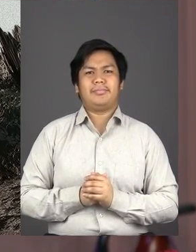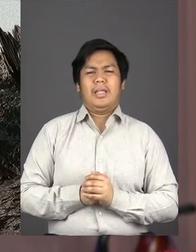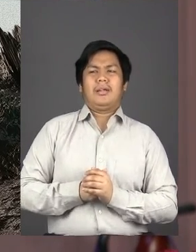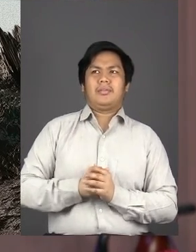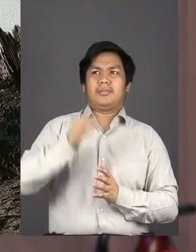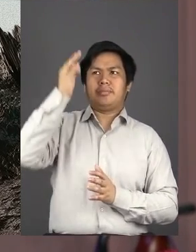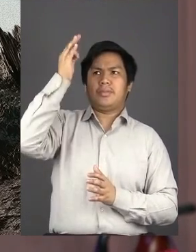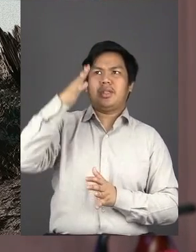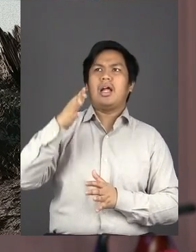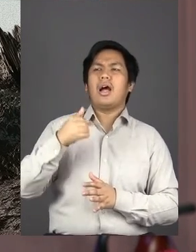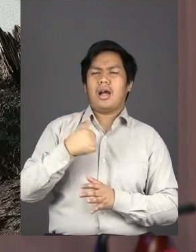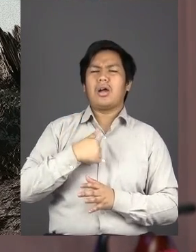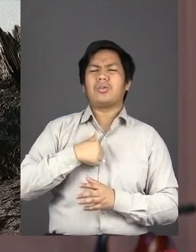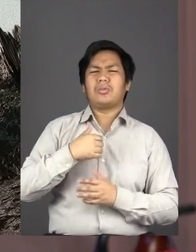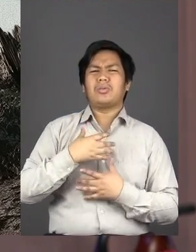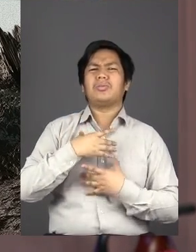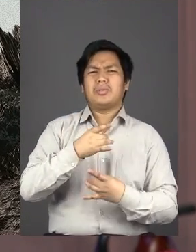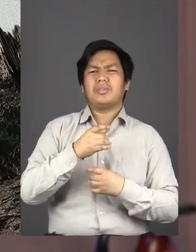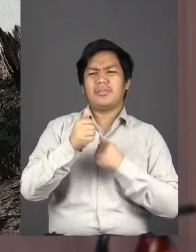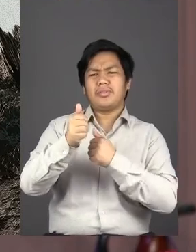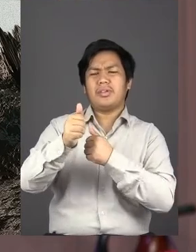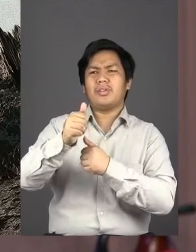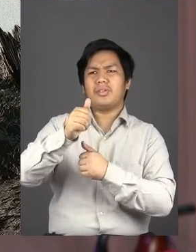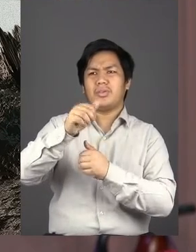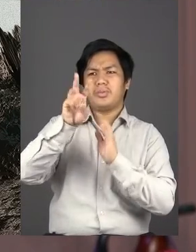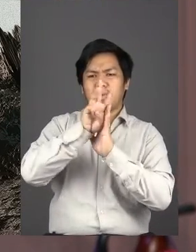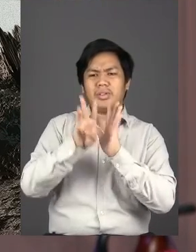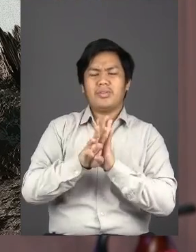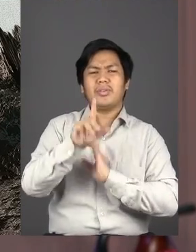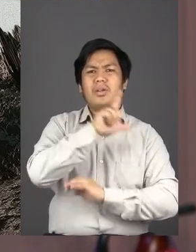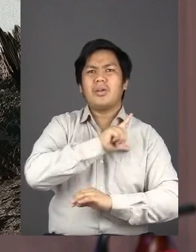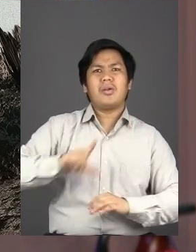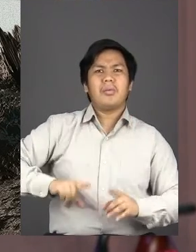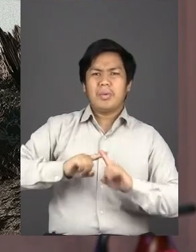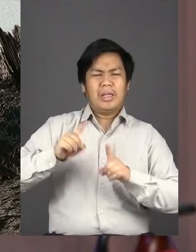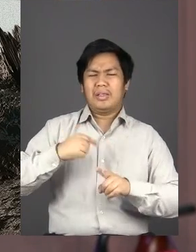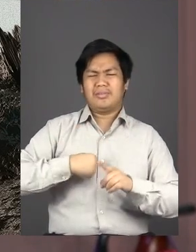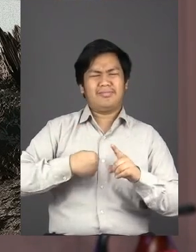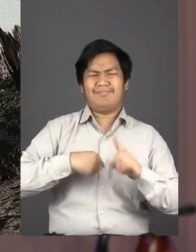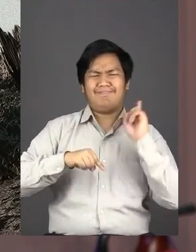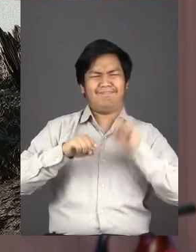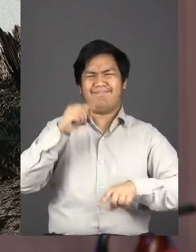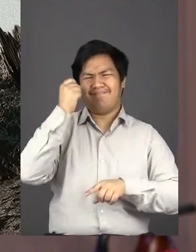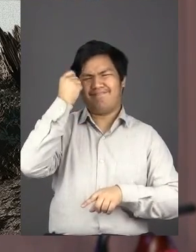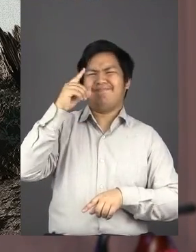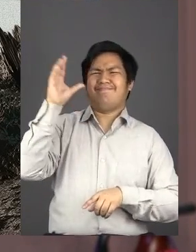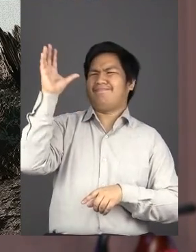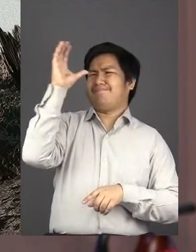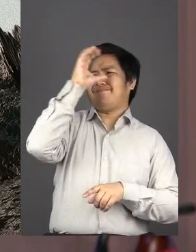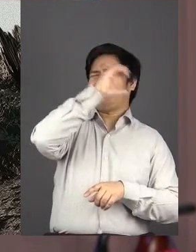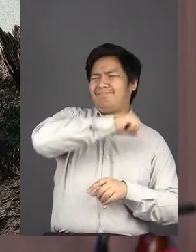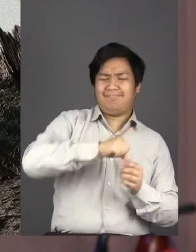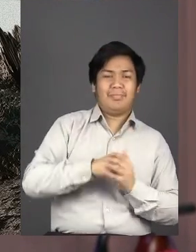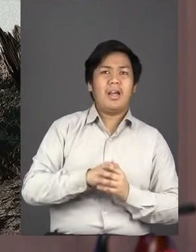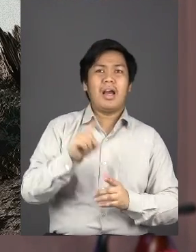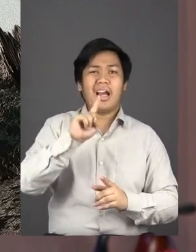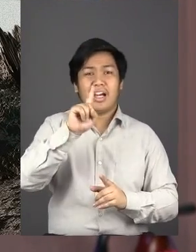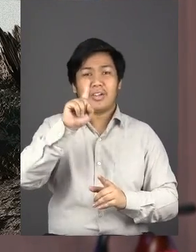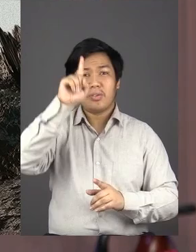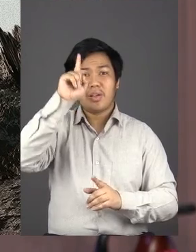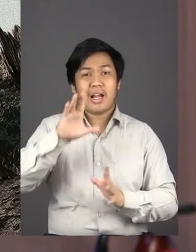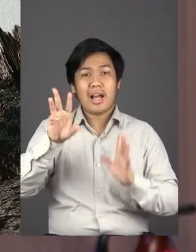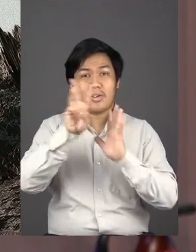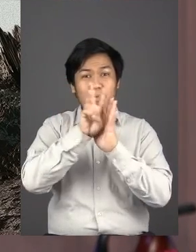Pastor, gusto ko nga pong sundin ang will ng Panginoon, pero parang misteryoso yung will niya eh. Hindi ko alam kung ano ang kalooban ng Panginoon sa akin